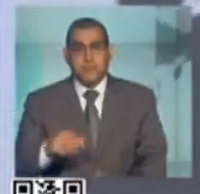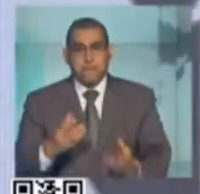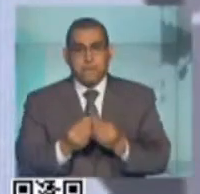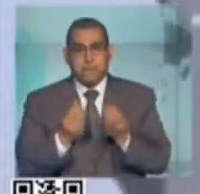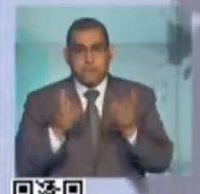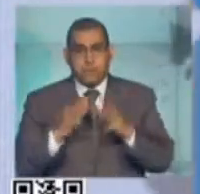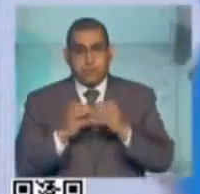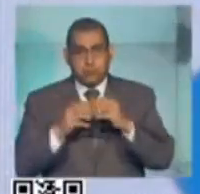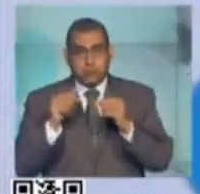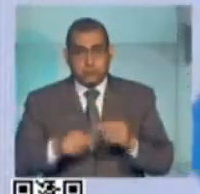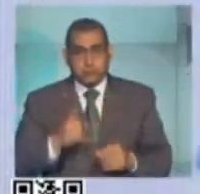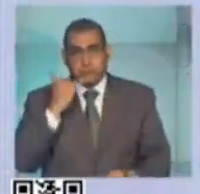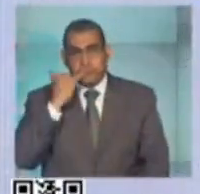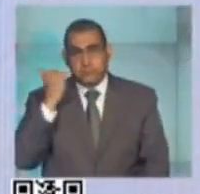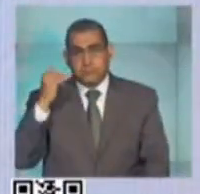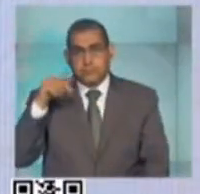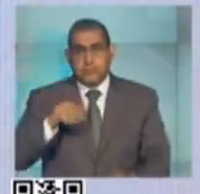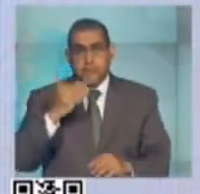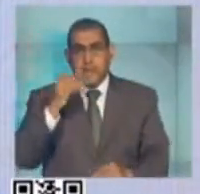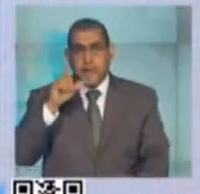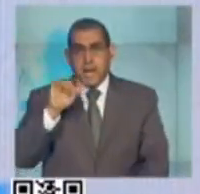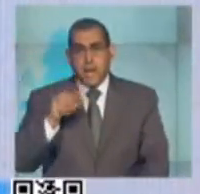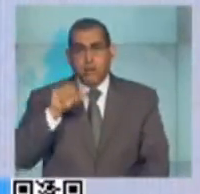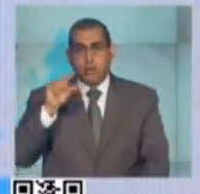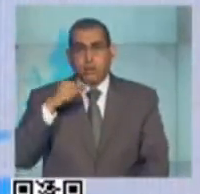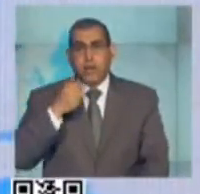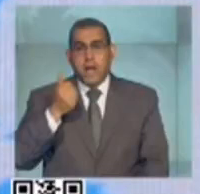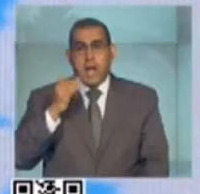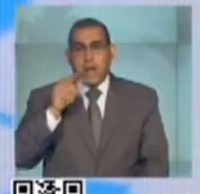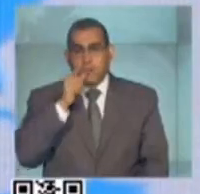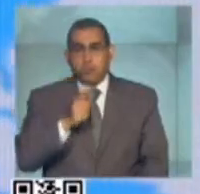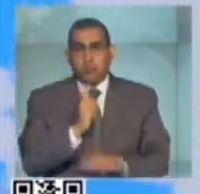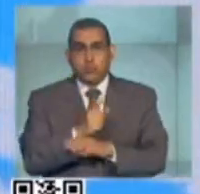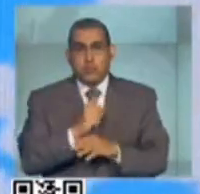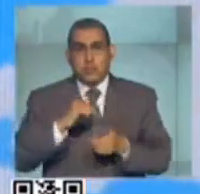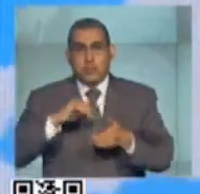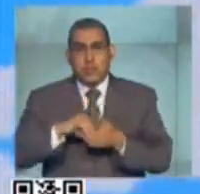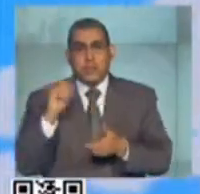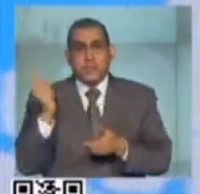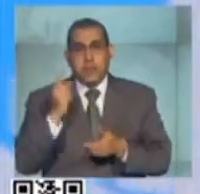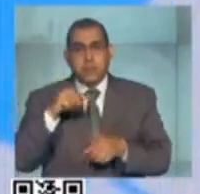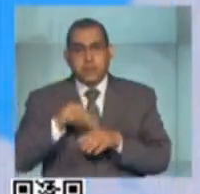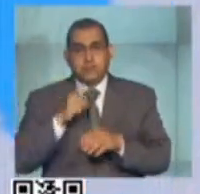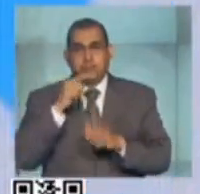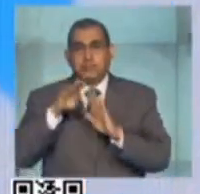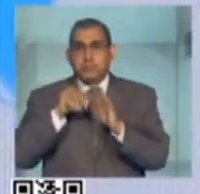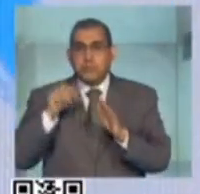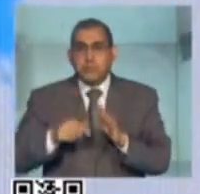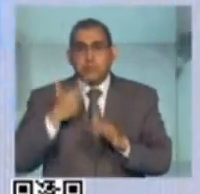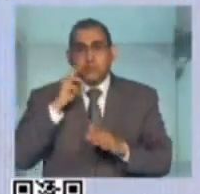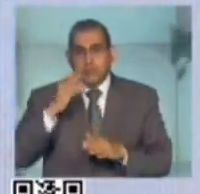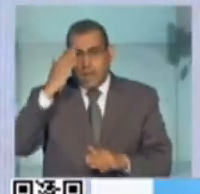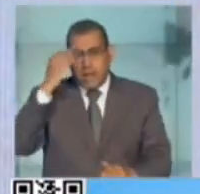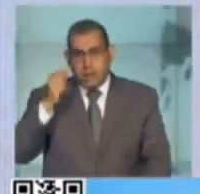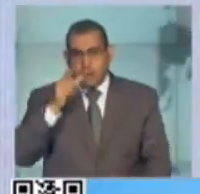للمزيد من المتابعة ينضم إلينا عبر الهاتف من الخليل الدكتور أحمد شديد أستاذ العلاقات الدولية. دكتور أحمد، بعد